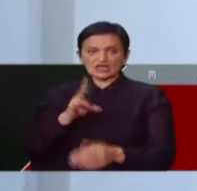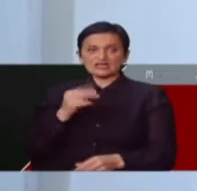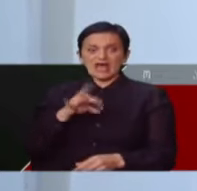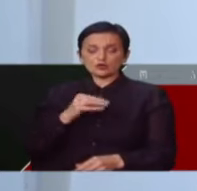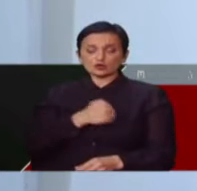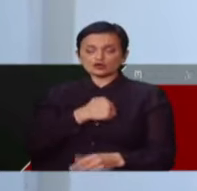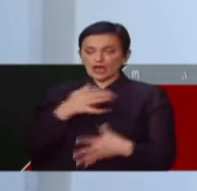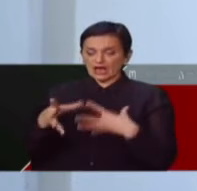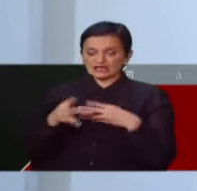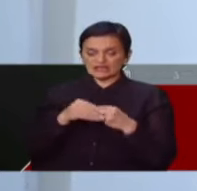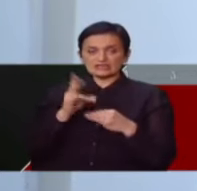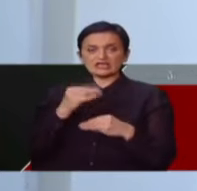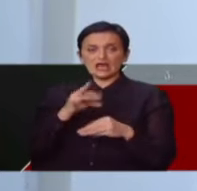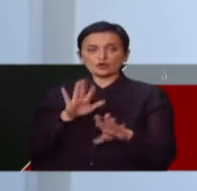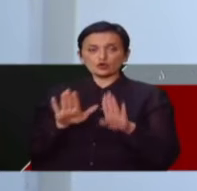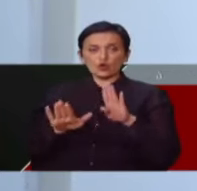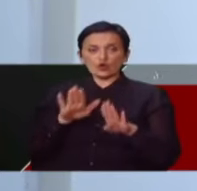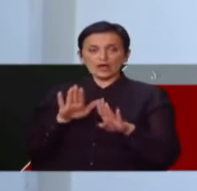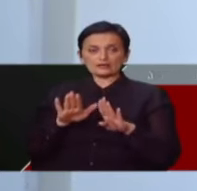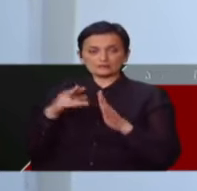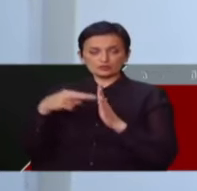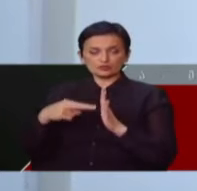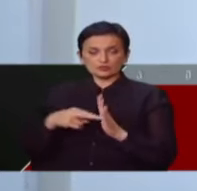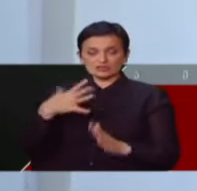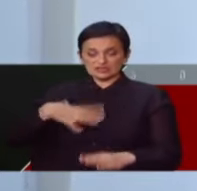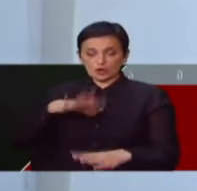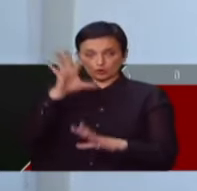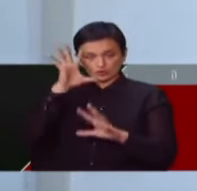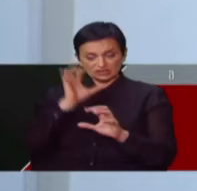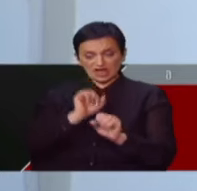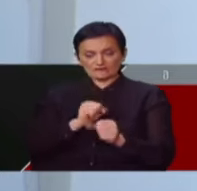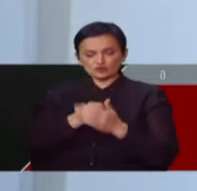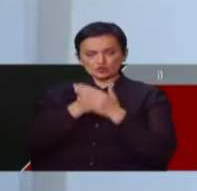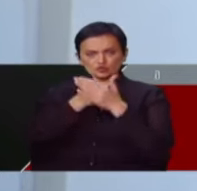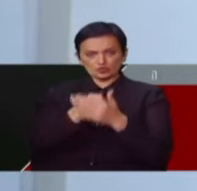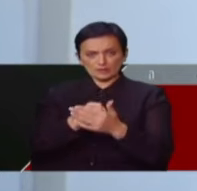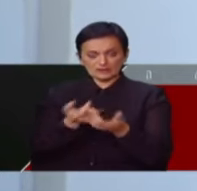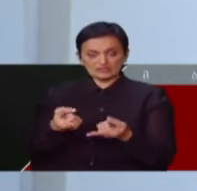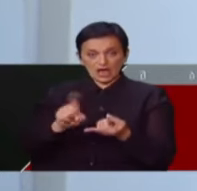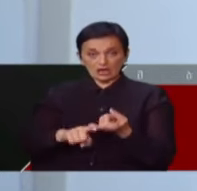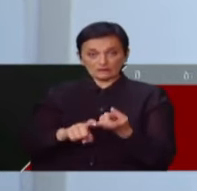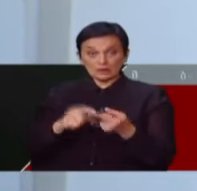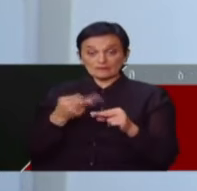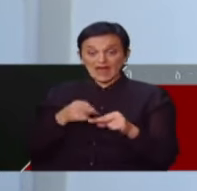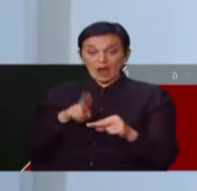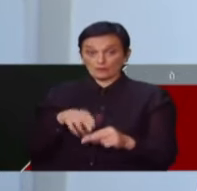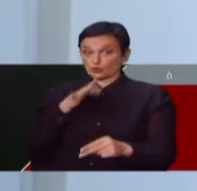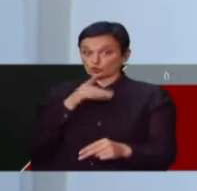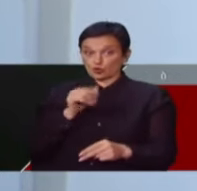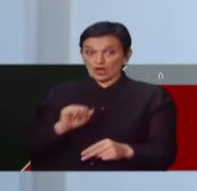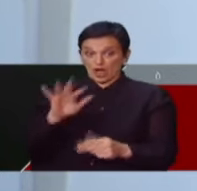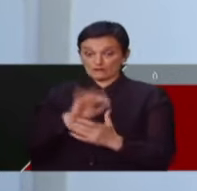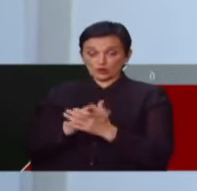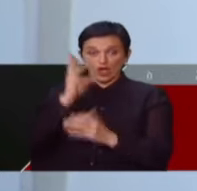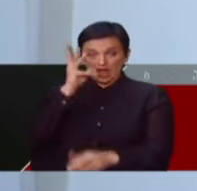ჯარისკაცებთან ერთად, ნატოს ხელმძღვანელობის შეფასებებზე საქართველოს თავდაცვის უნარიანობასთან დაკავშირებით და ამ დროს ევროკავშირის